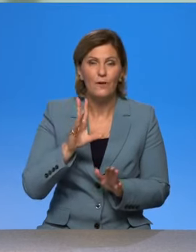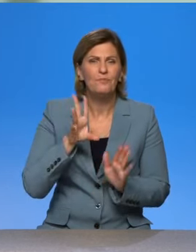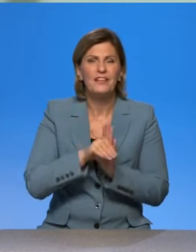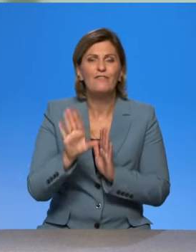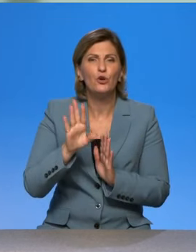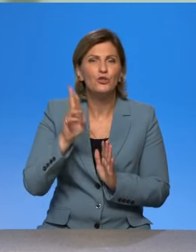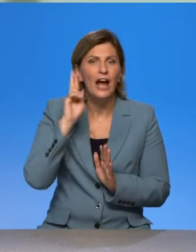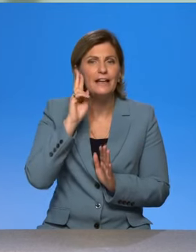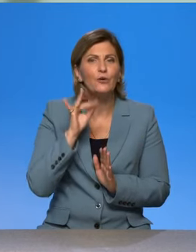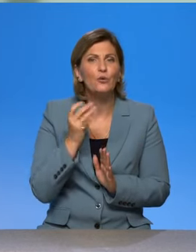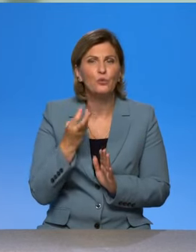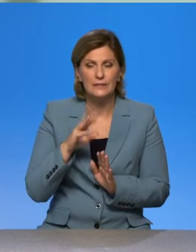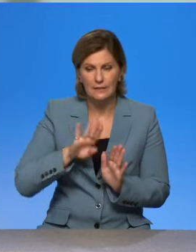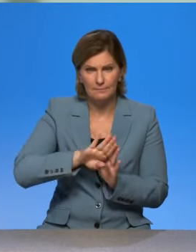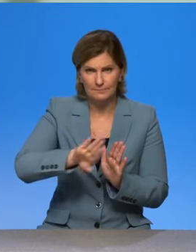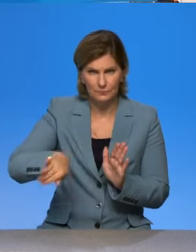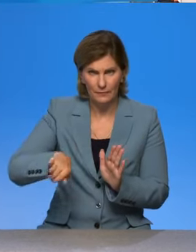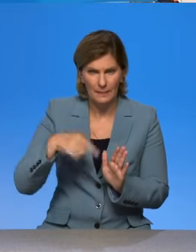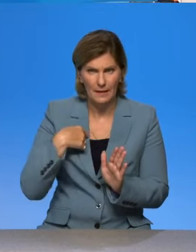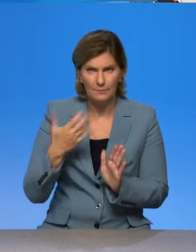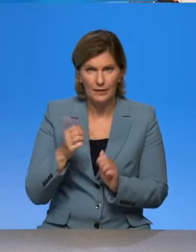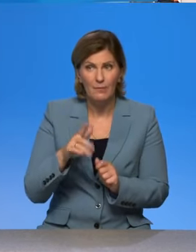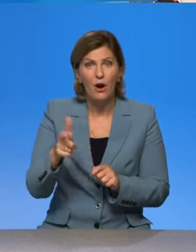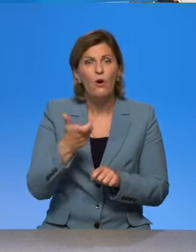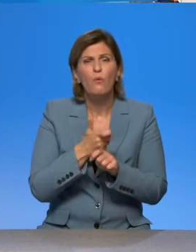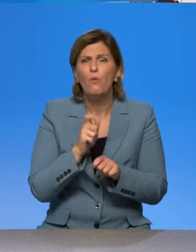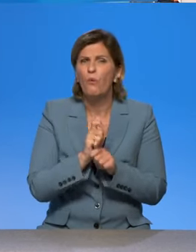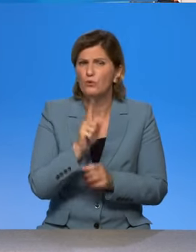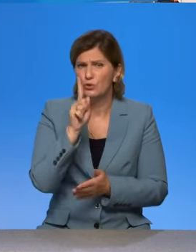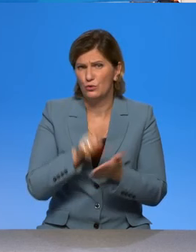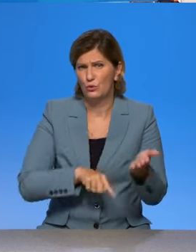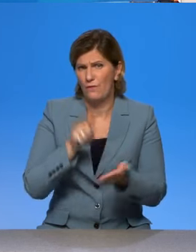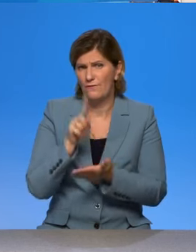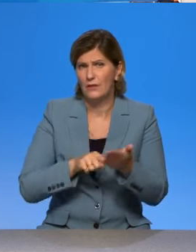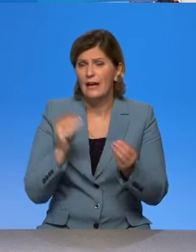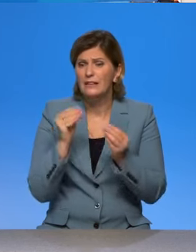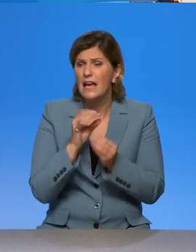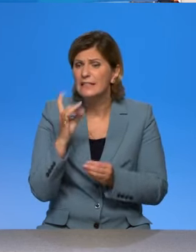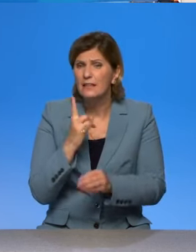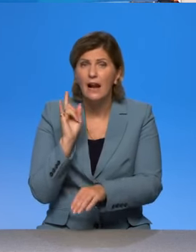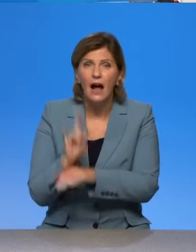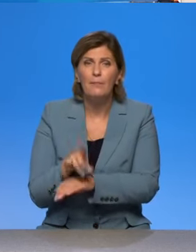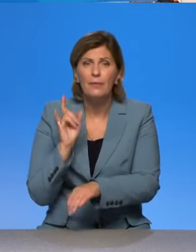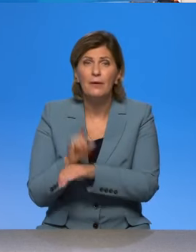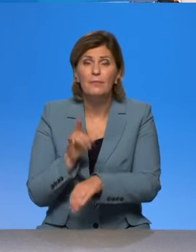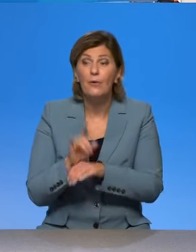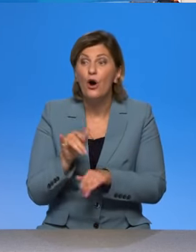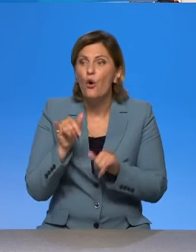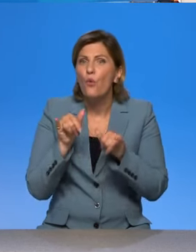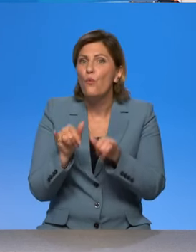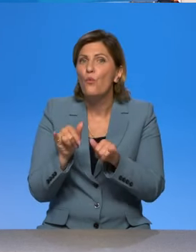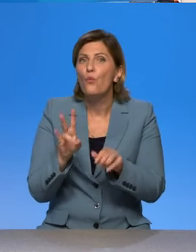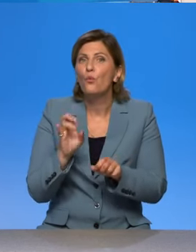тюркские племена не беру в счет. Они очень доверчивы, и хоть 10 раз их обманут, это у них